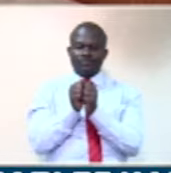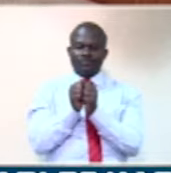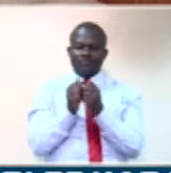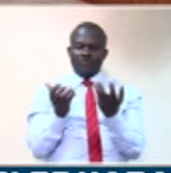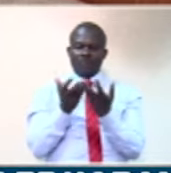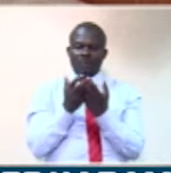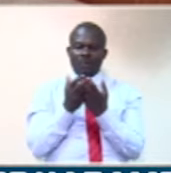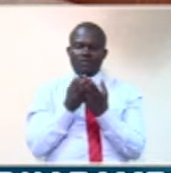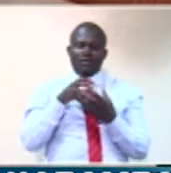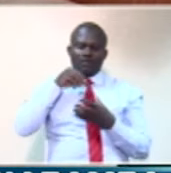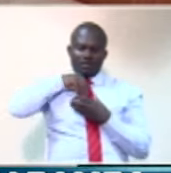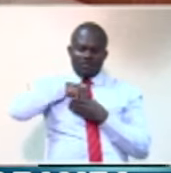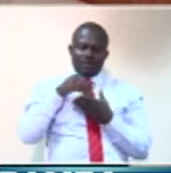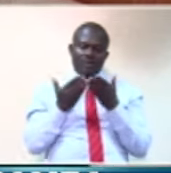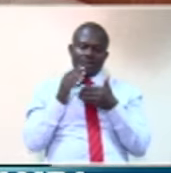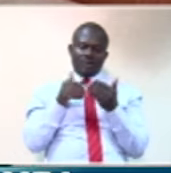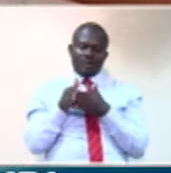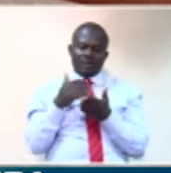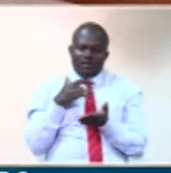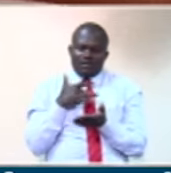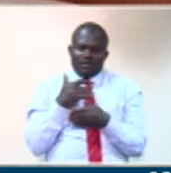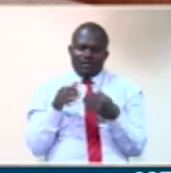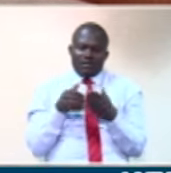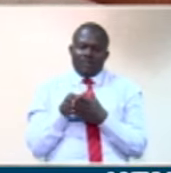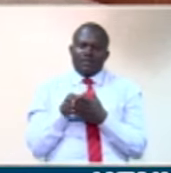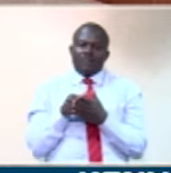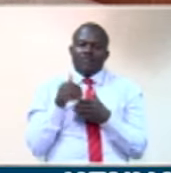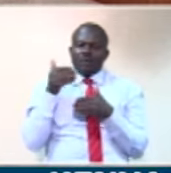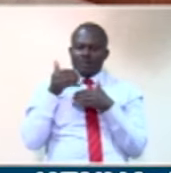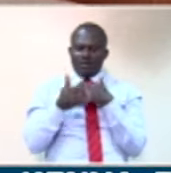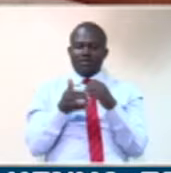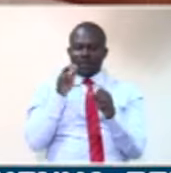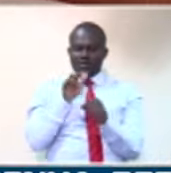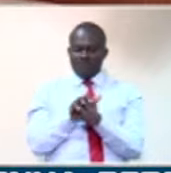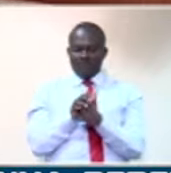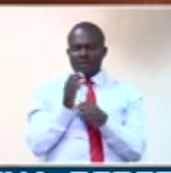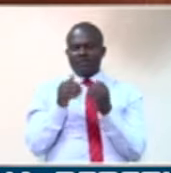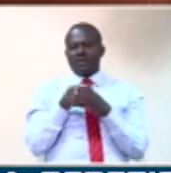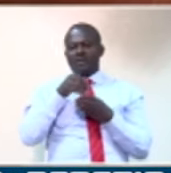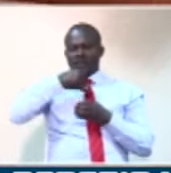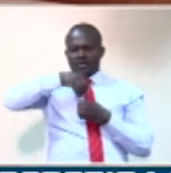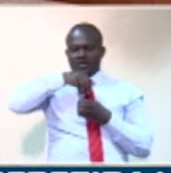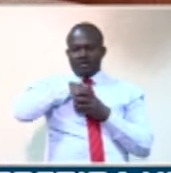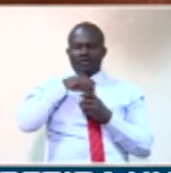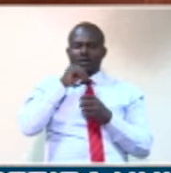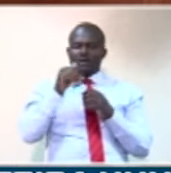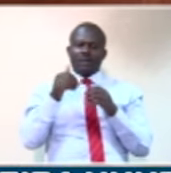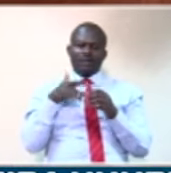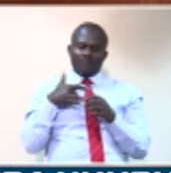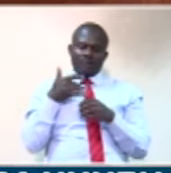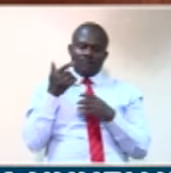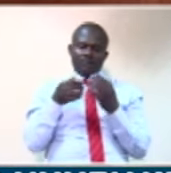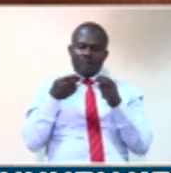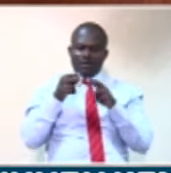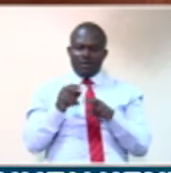buhure na yadurere y'imindani, maze wenda uba wumva yuko bwaba bari buri hanze ni bwa bwinshi cyane, wenda bwawe ni bwo mwidane utari buze kubigoma.